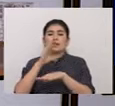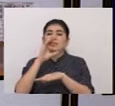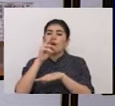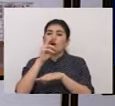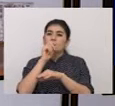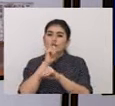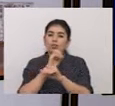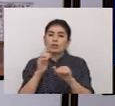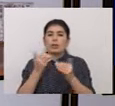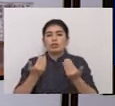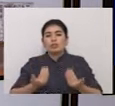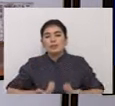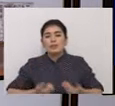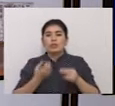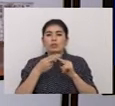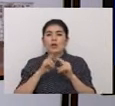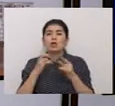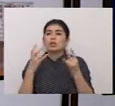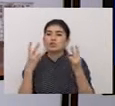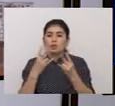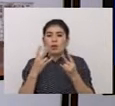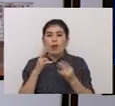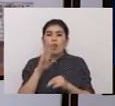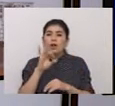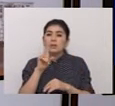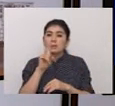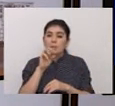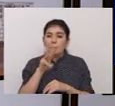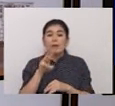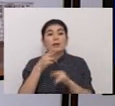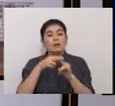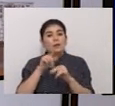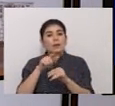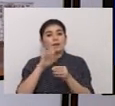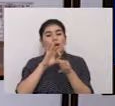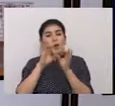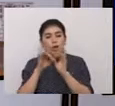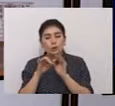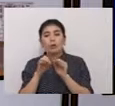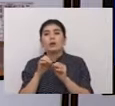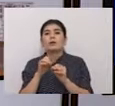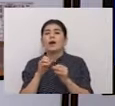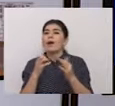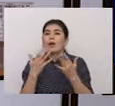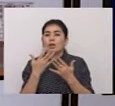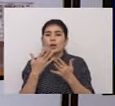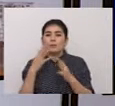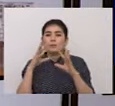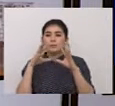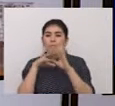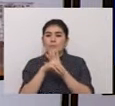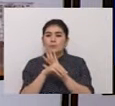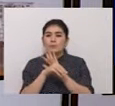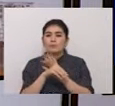va barqarorligi uchun ham zarur va lozimdir. Ushbu gap tuzilishiga ko'ra qanday gap sirasiga kiradi?